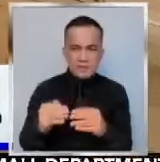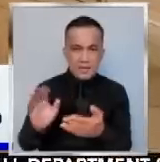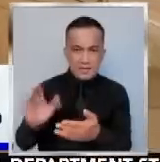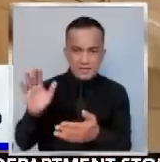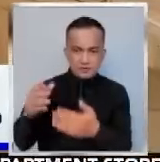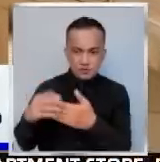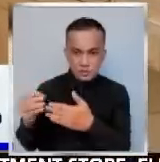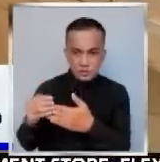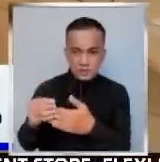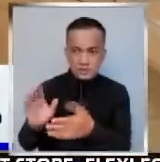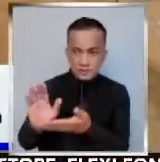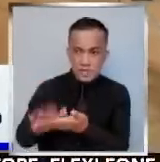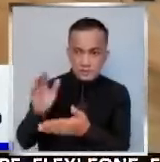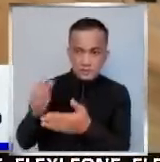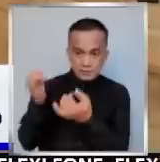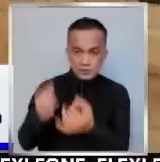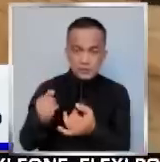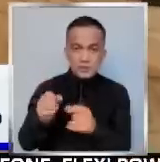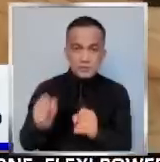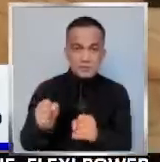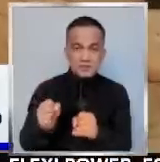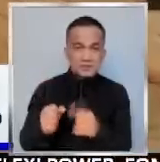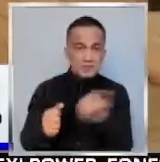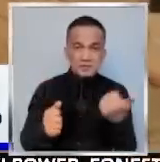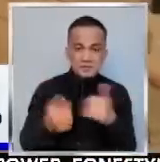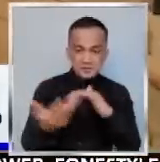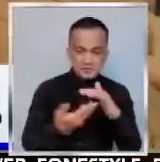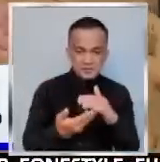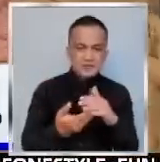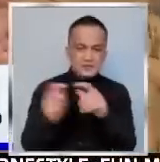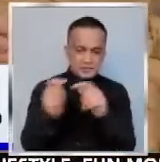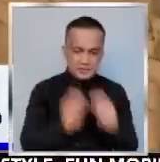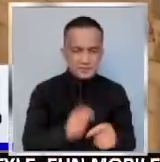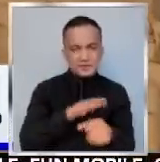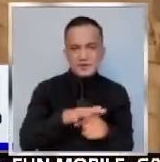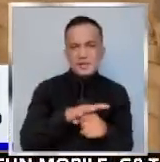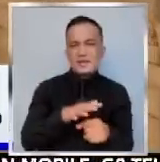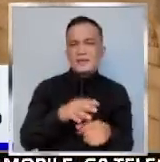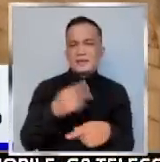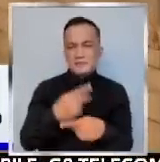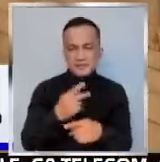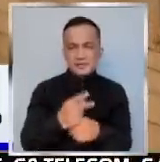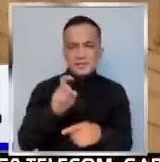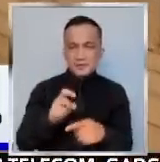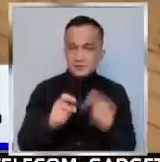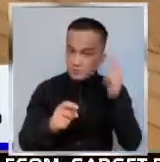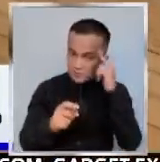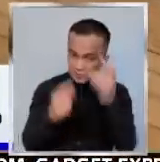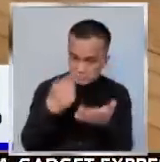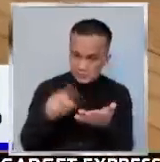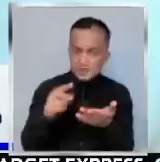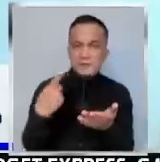ang imported, maaring lumipat ang mga consumers sa lokal na produkto. Dapat lang daw matiyak ng gobyerno na may sapat na